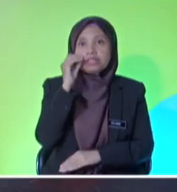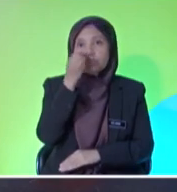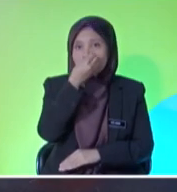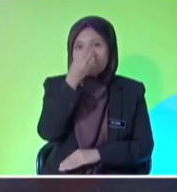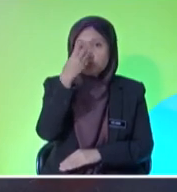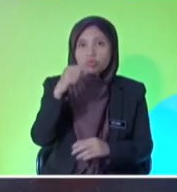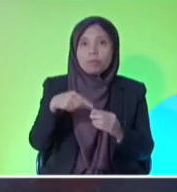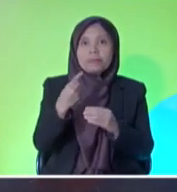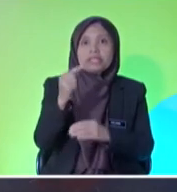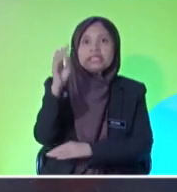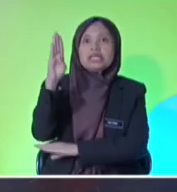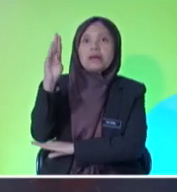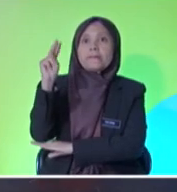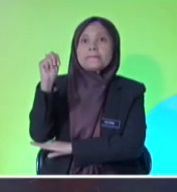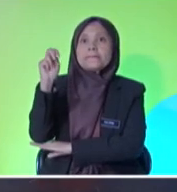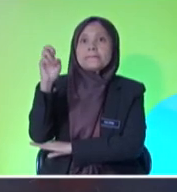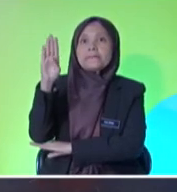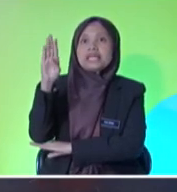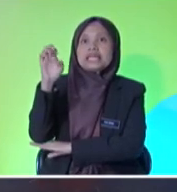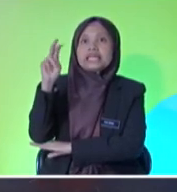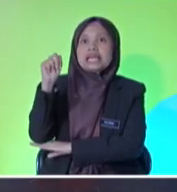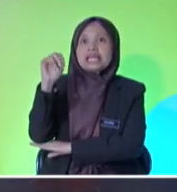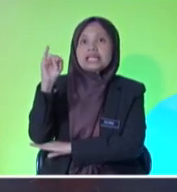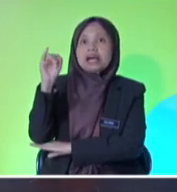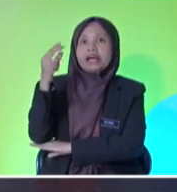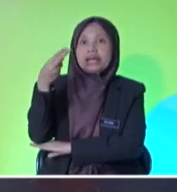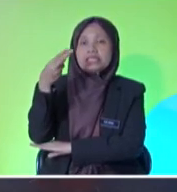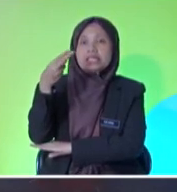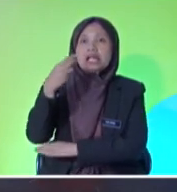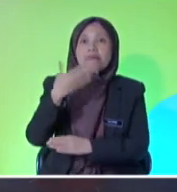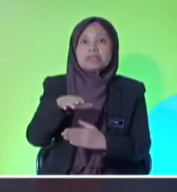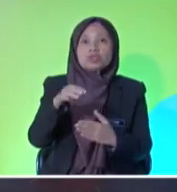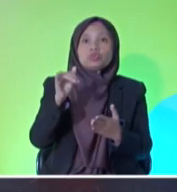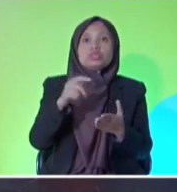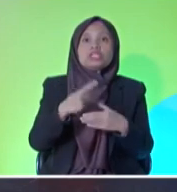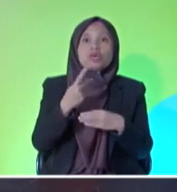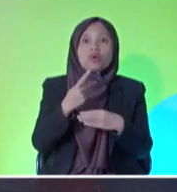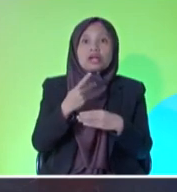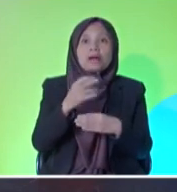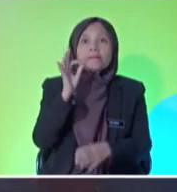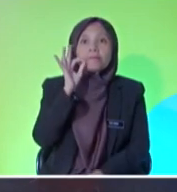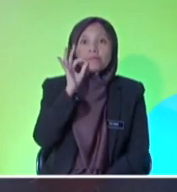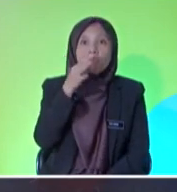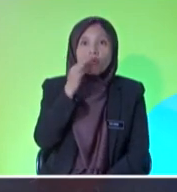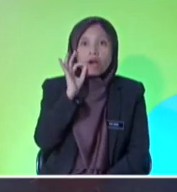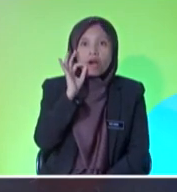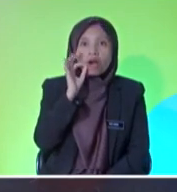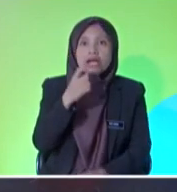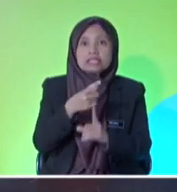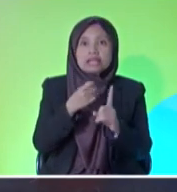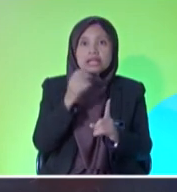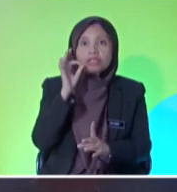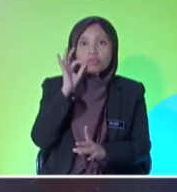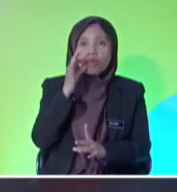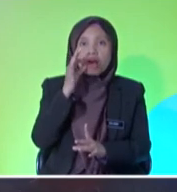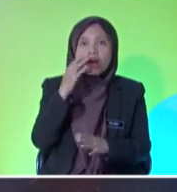paham biji band ini masih ada bunga dia lepas berbunga dia akan keluarkan buah dari buah itu baru